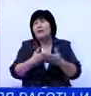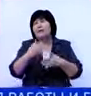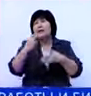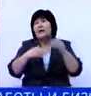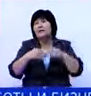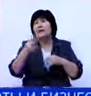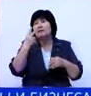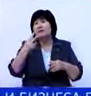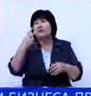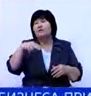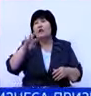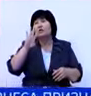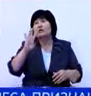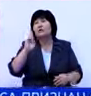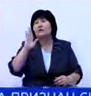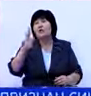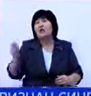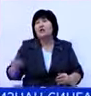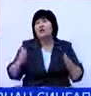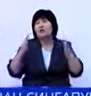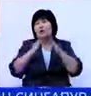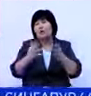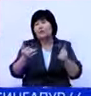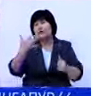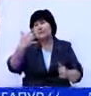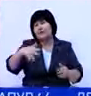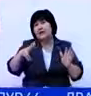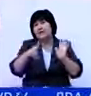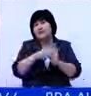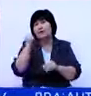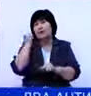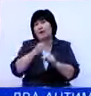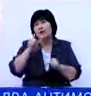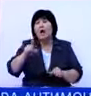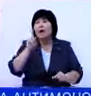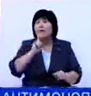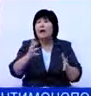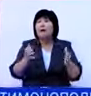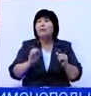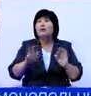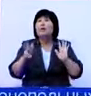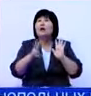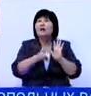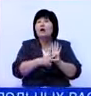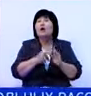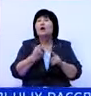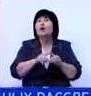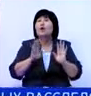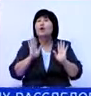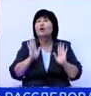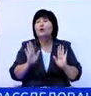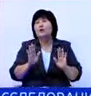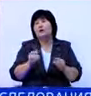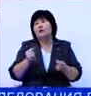строительство двух 24-квартирных жилых домов требуется 58 рабочих. Пока приняты только 8, и то только на